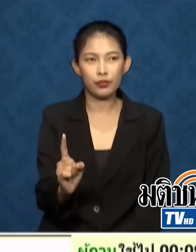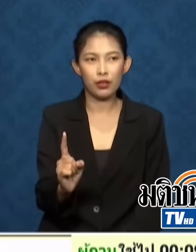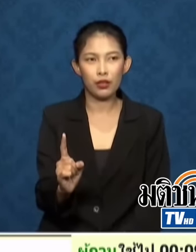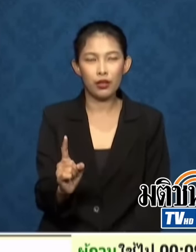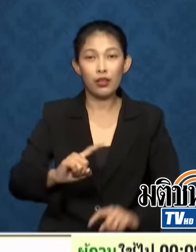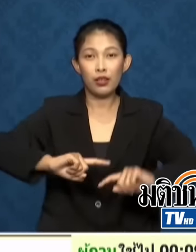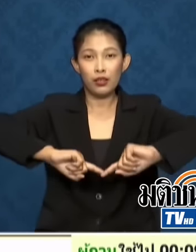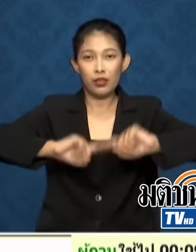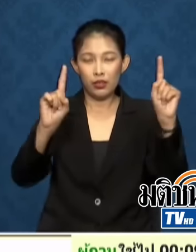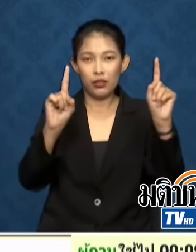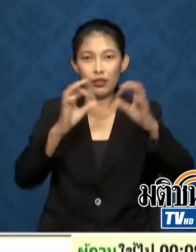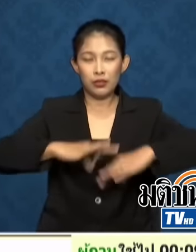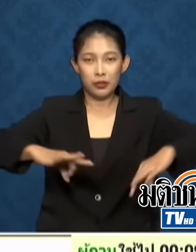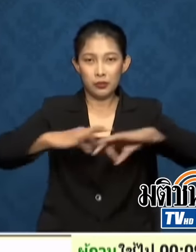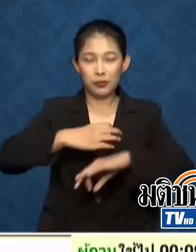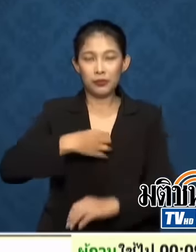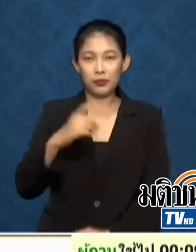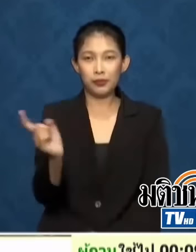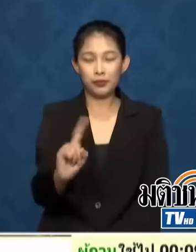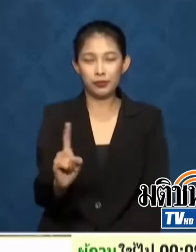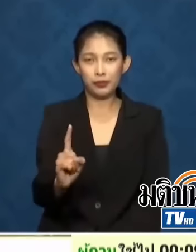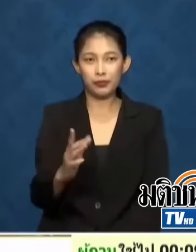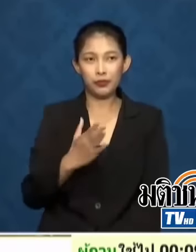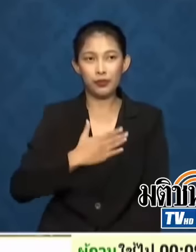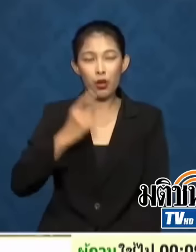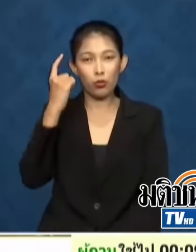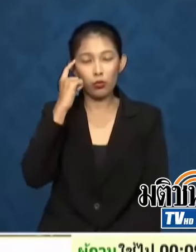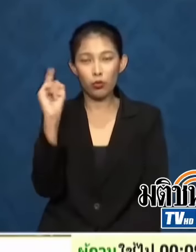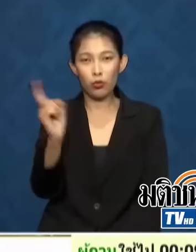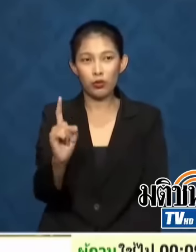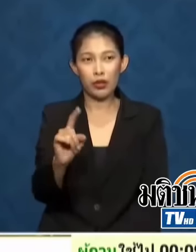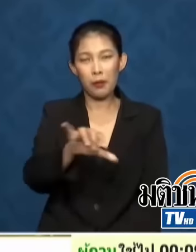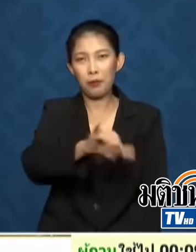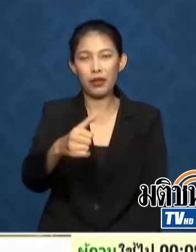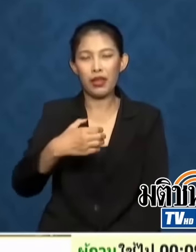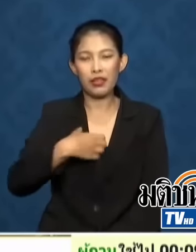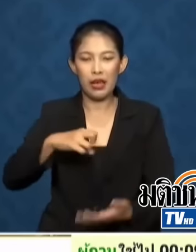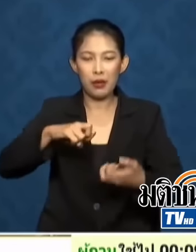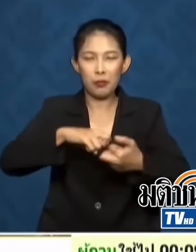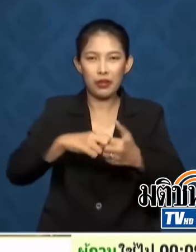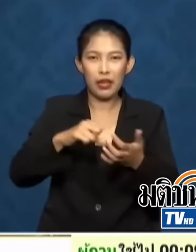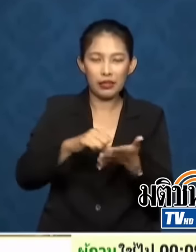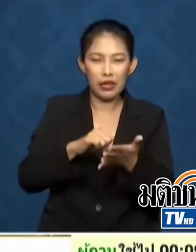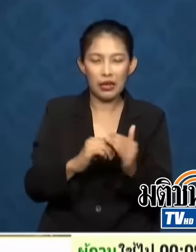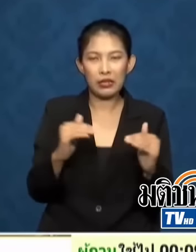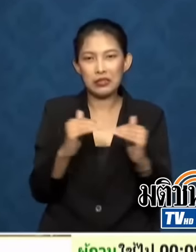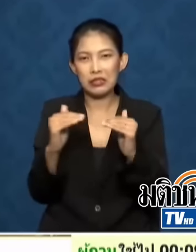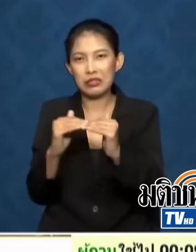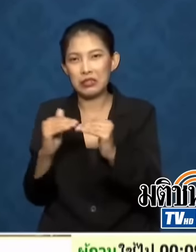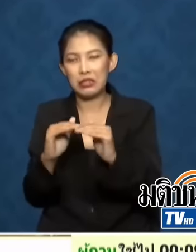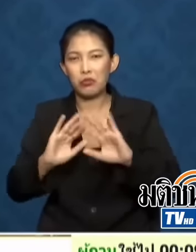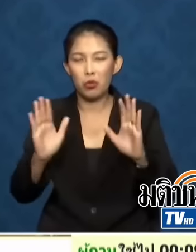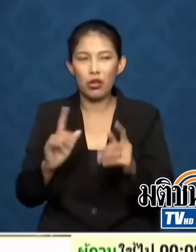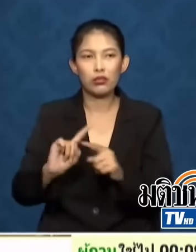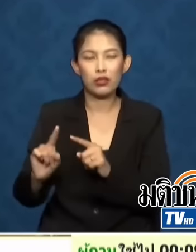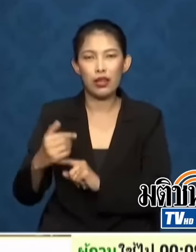อนแต่สิ่งที่ผมต้องการก็จะรู้เนี่ยคือเข้าใจครับว่าบางอย่างท่านต้องการแก้ปัญหาไอ้เรื่องของการละเมิดสิทธิ์ในเรือนจำเข้าใ